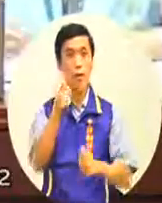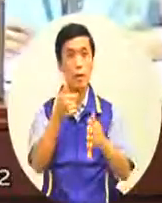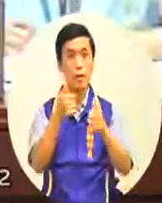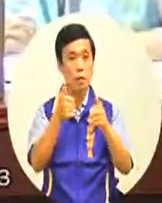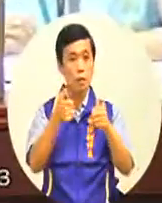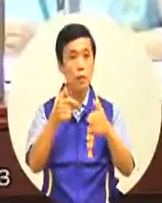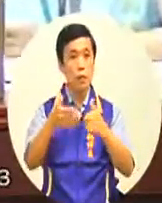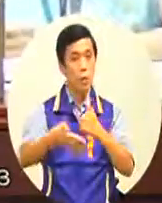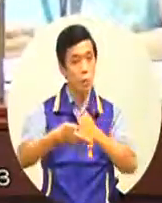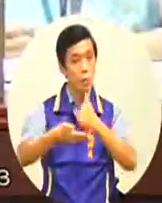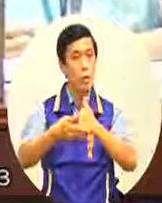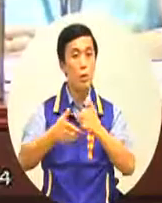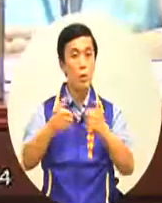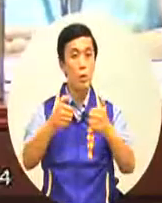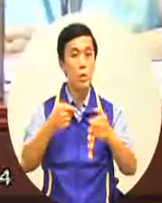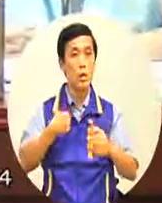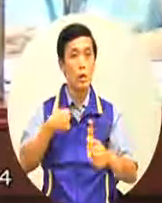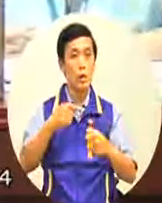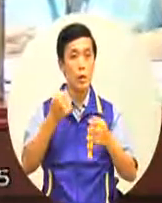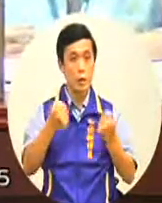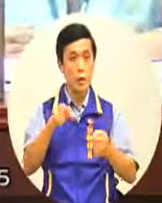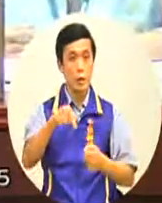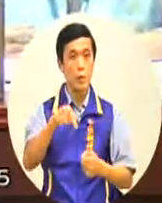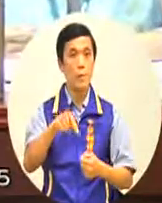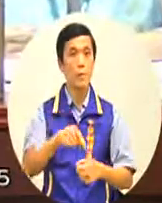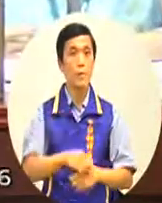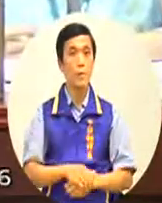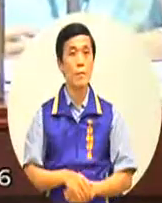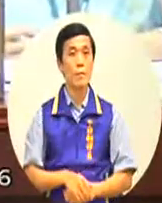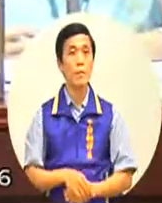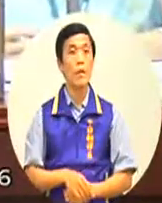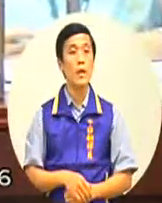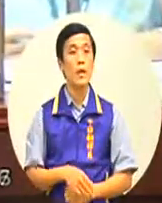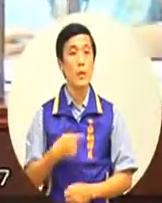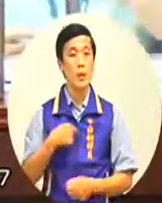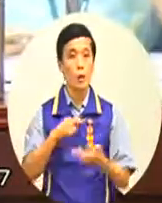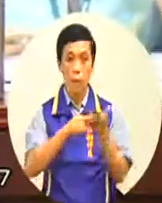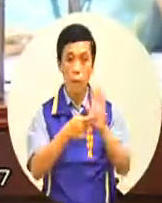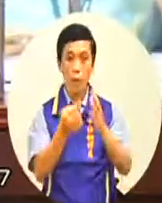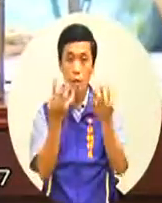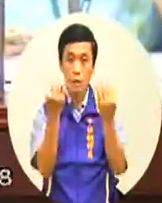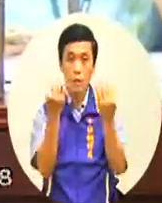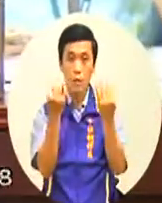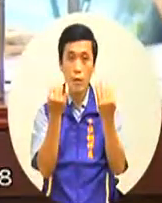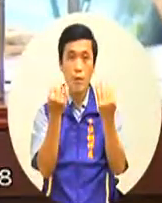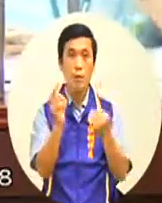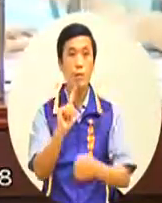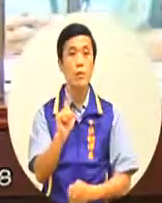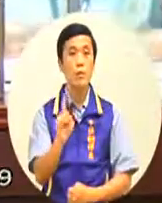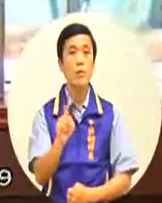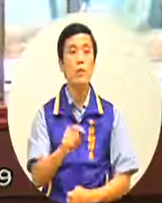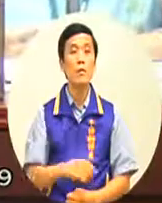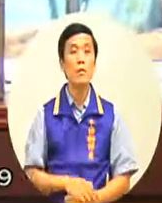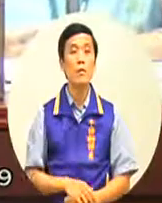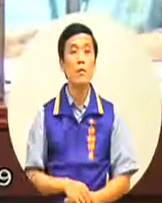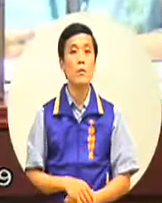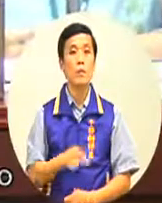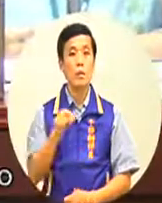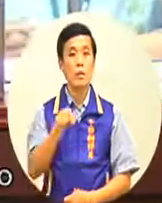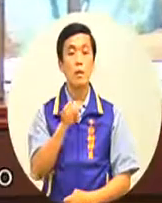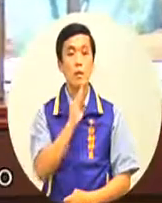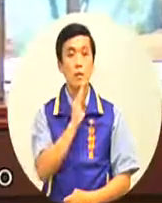励哈。那我在这边，我想跟也不是澄清一个数据哈。我希望说因为其实这个